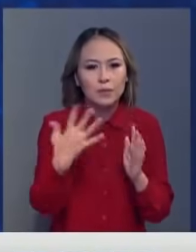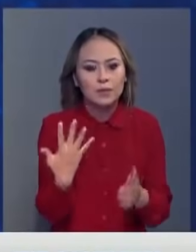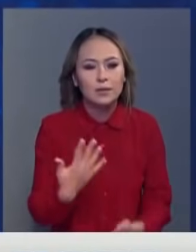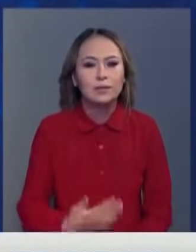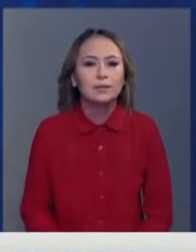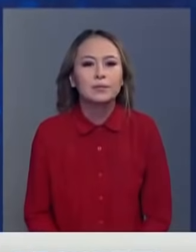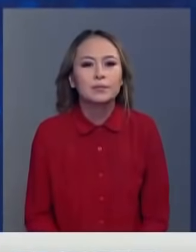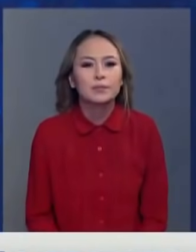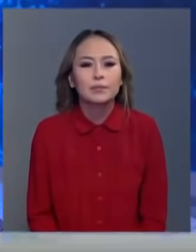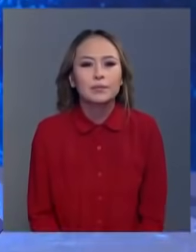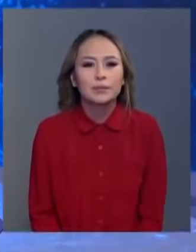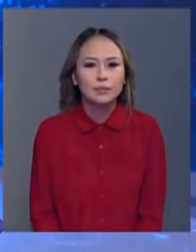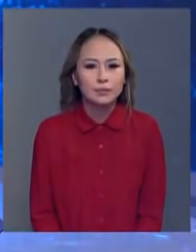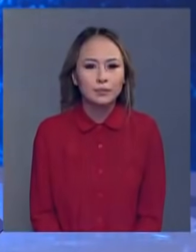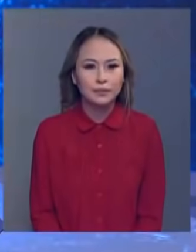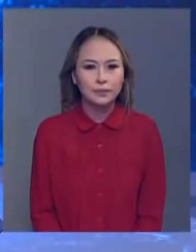10625-ге жетті.